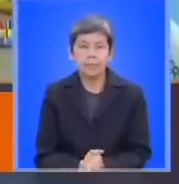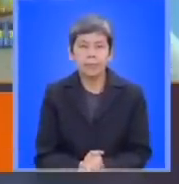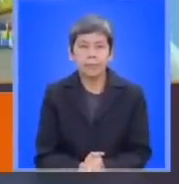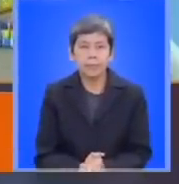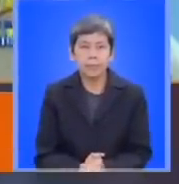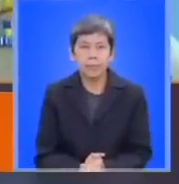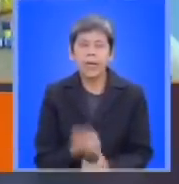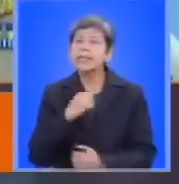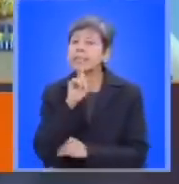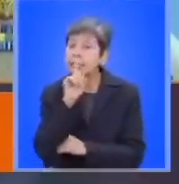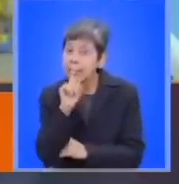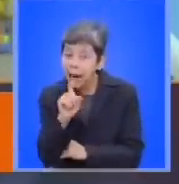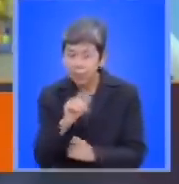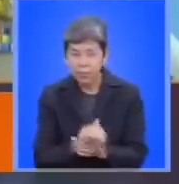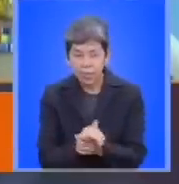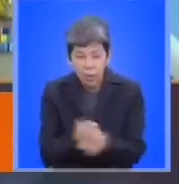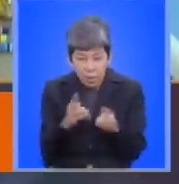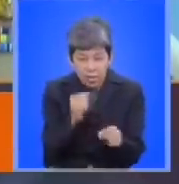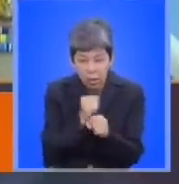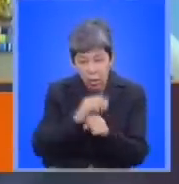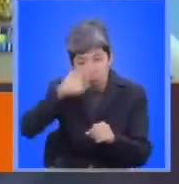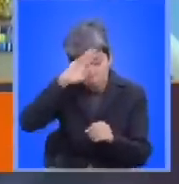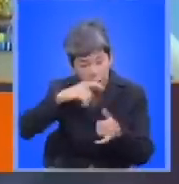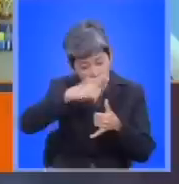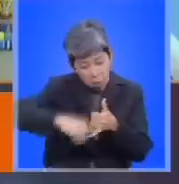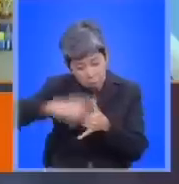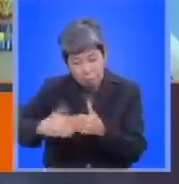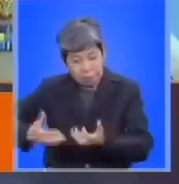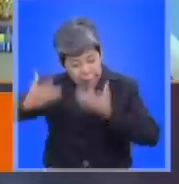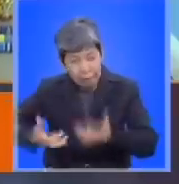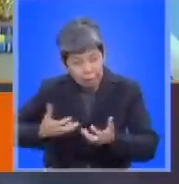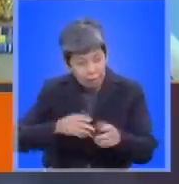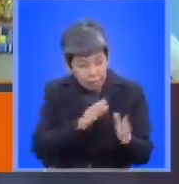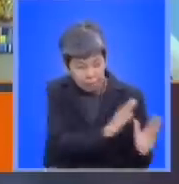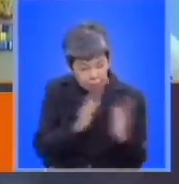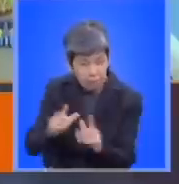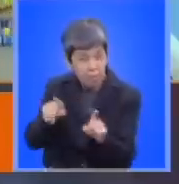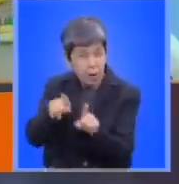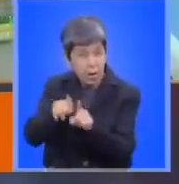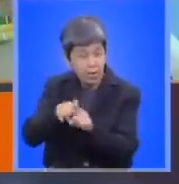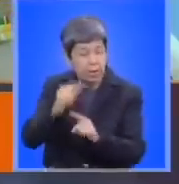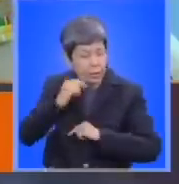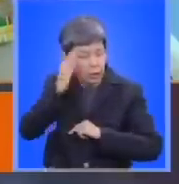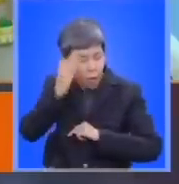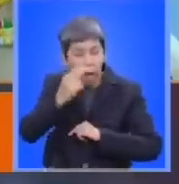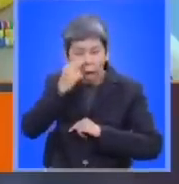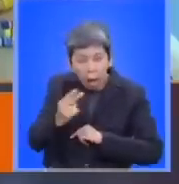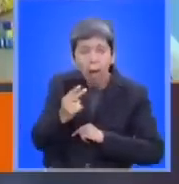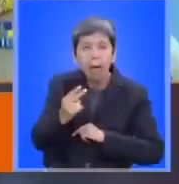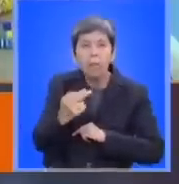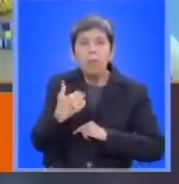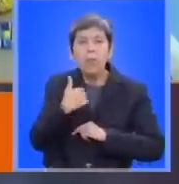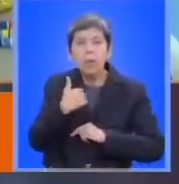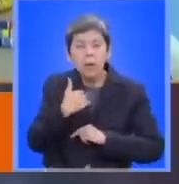กรณีนี้จะนำไปใช้กับผู้ป่วยรายอื่นที่มีอาการรุนแรงไหมคะหากว่าอนาคตเราเจอผู้ป่วยลักษณะเช่นนี้เ